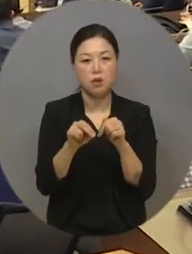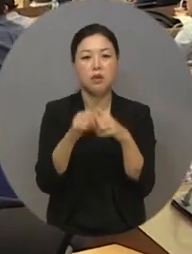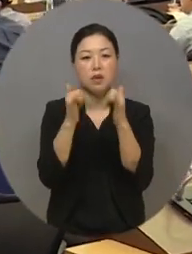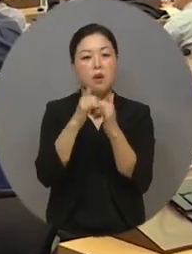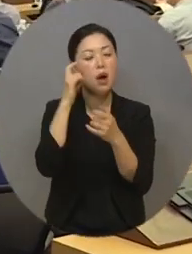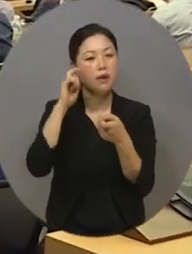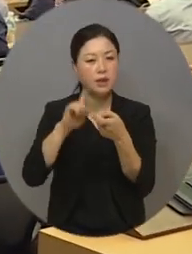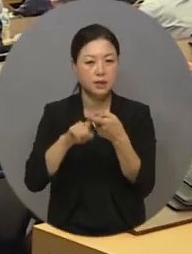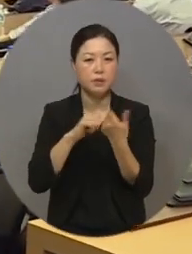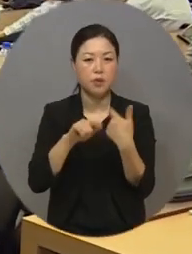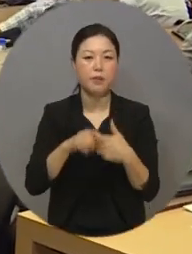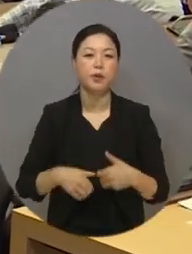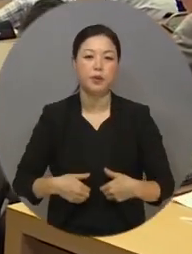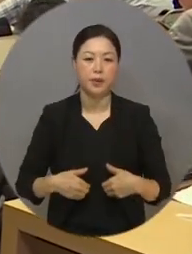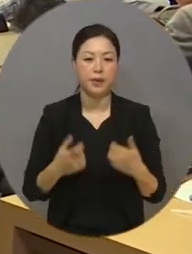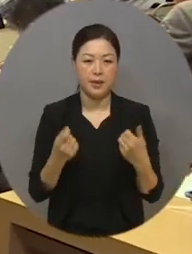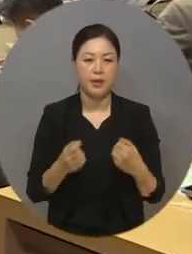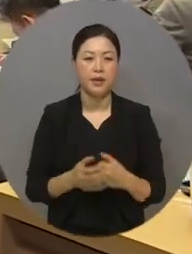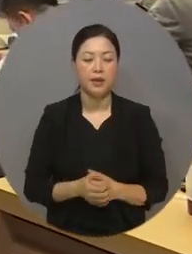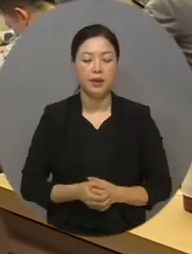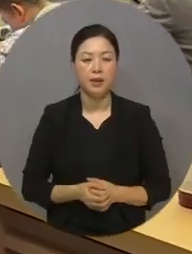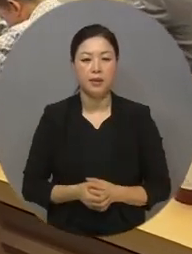더욱 필요해 보입니다